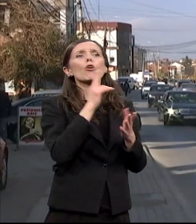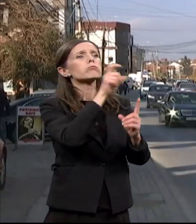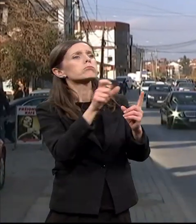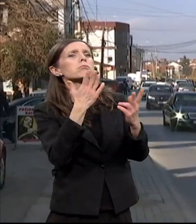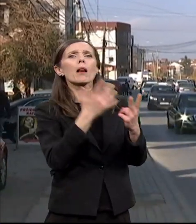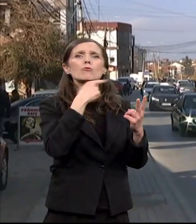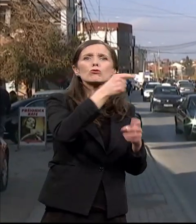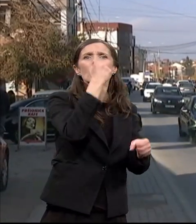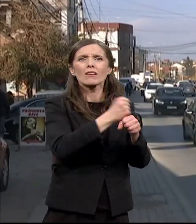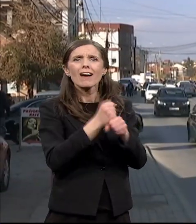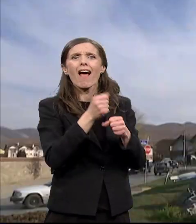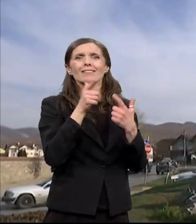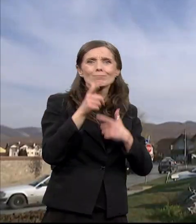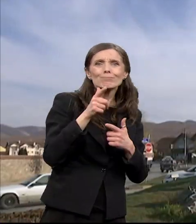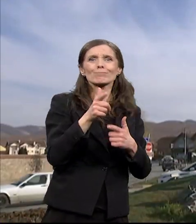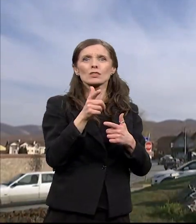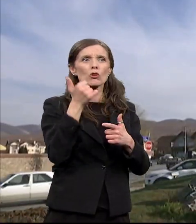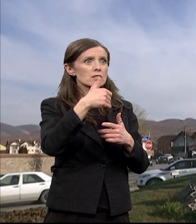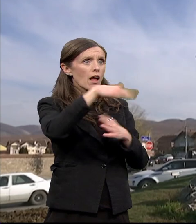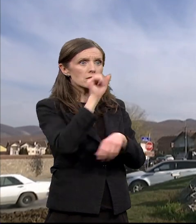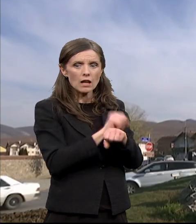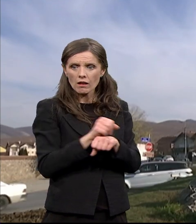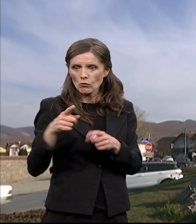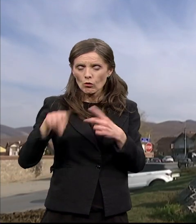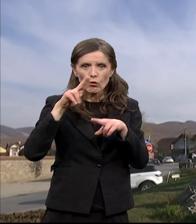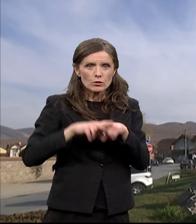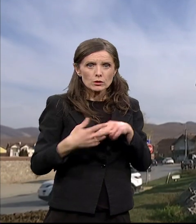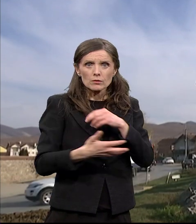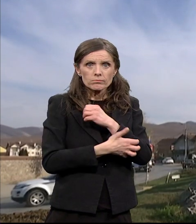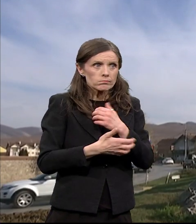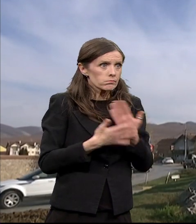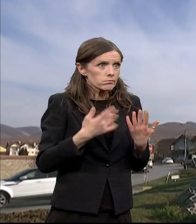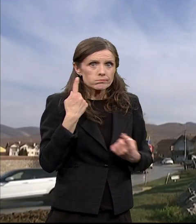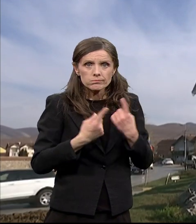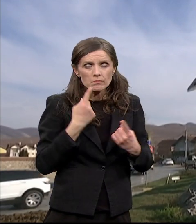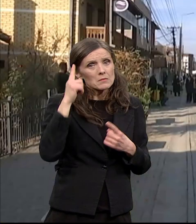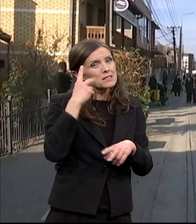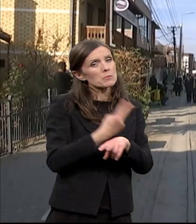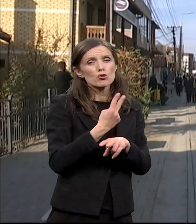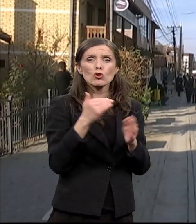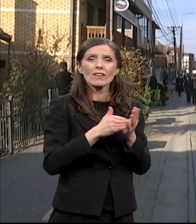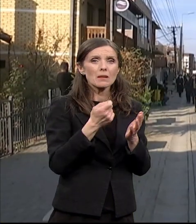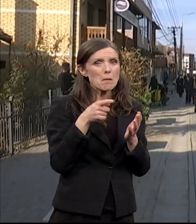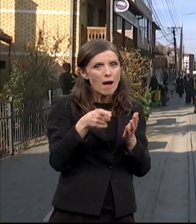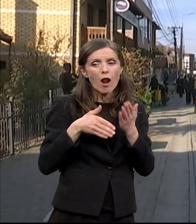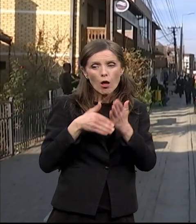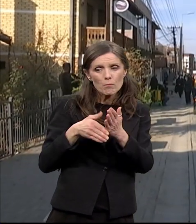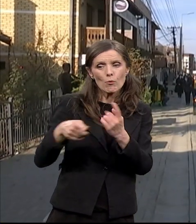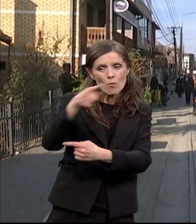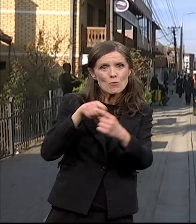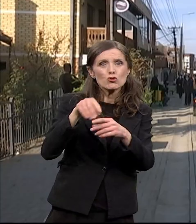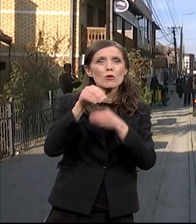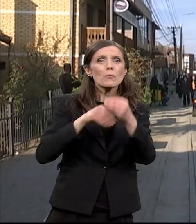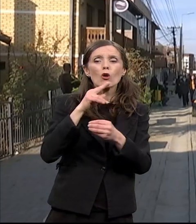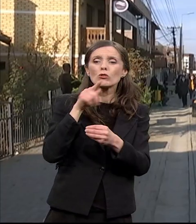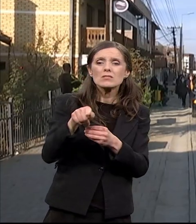izdržavaoca. Tako da mislim da država treba da sagleda mogućnost da i materijalno i psihosocijalno podrži te porodice.